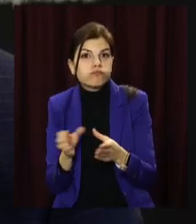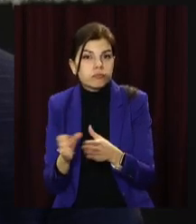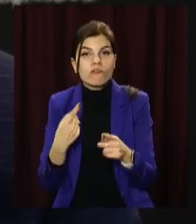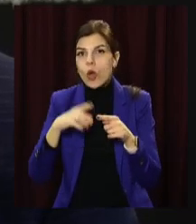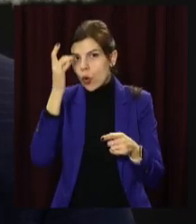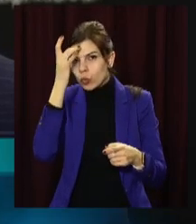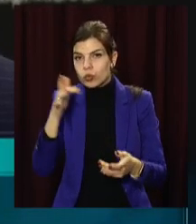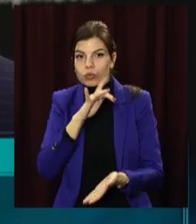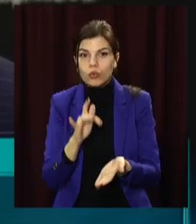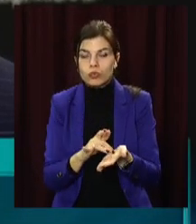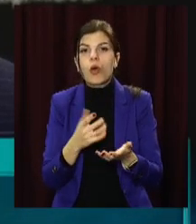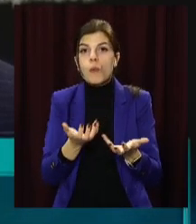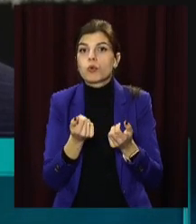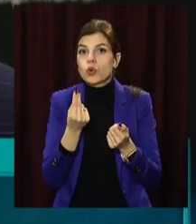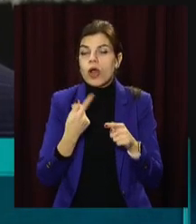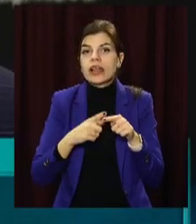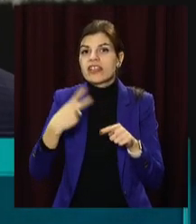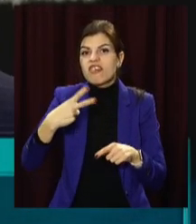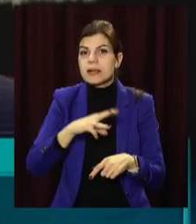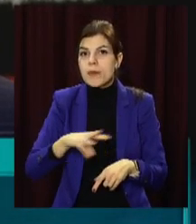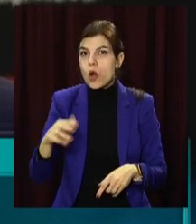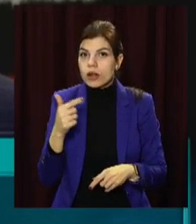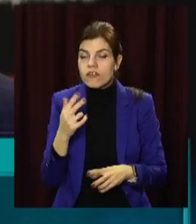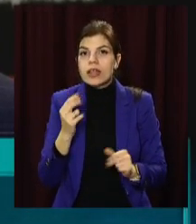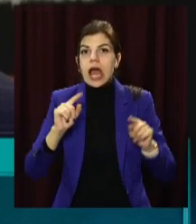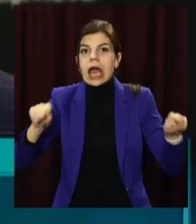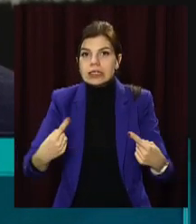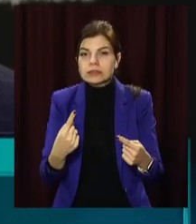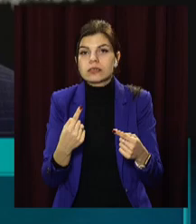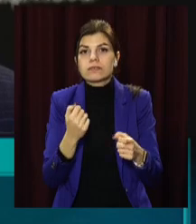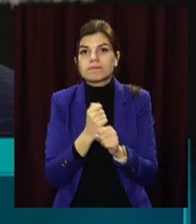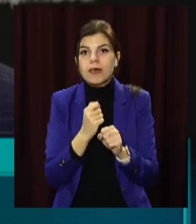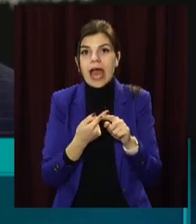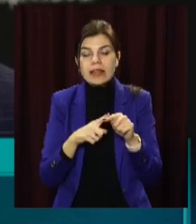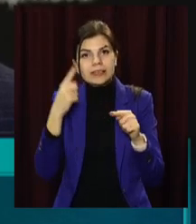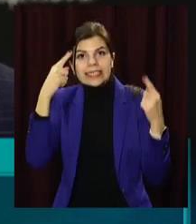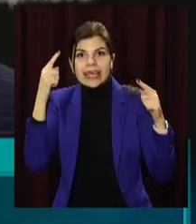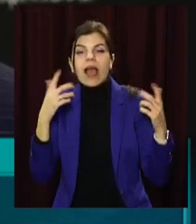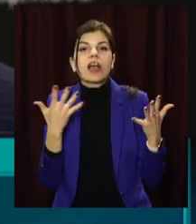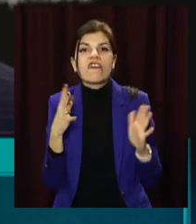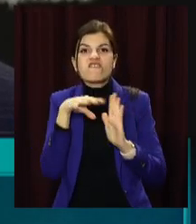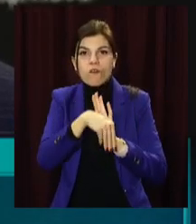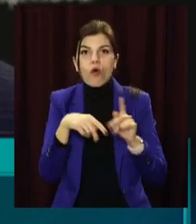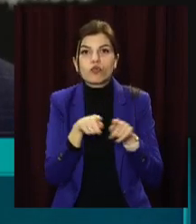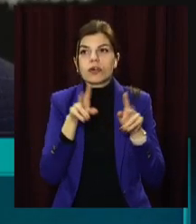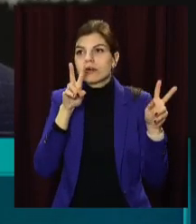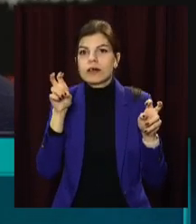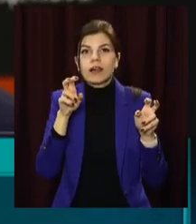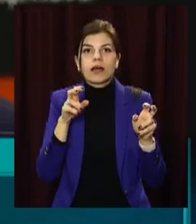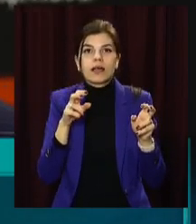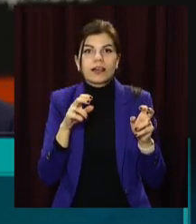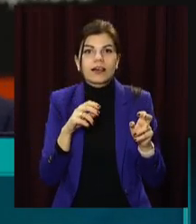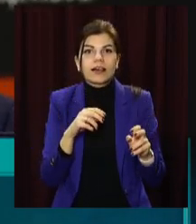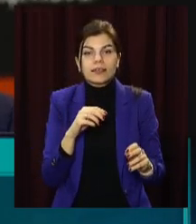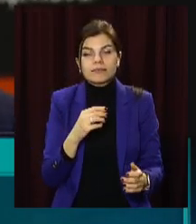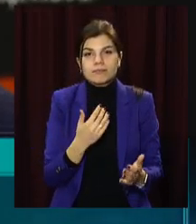культурна столиця отримує гроші. Це 20 мільйонів гривень на реалізацію цих проєктів, які входять до так званого портфелю